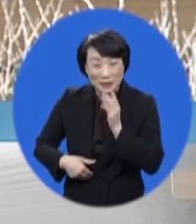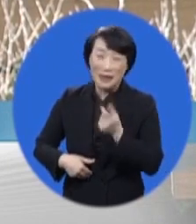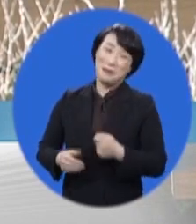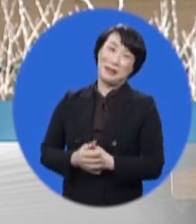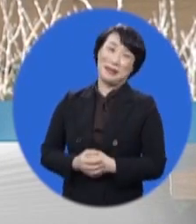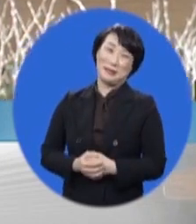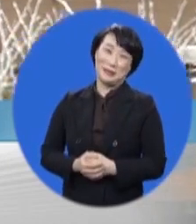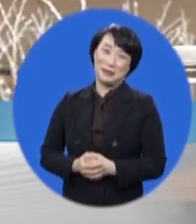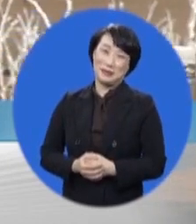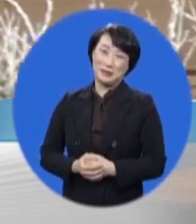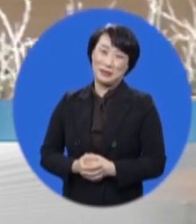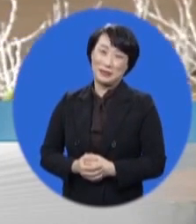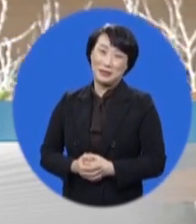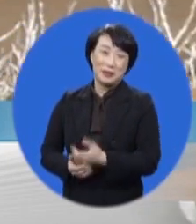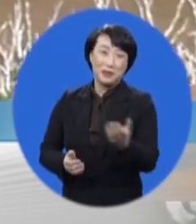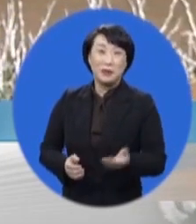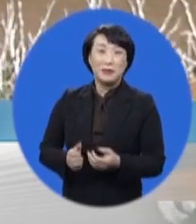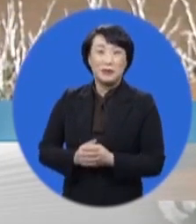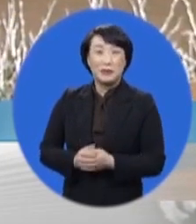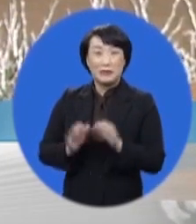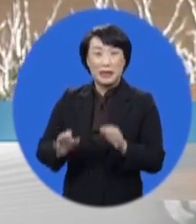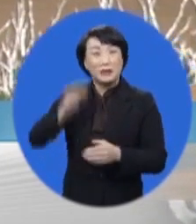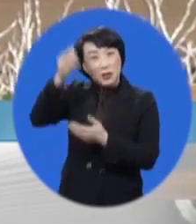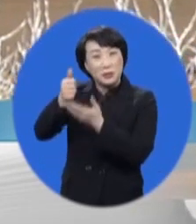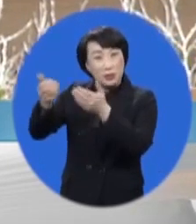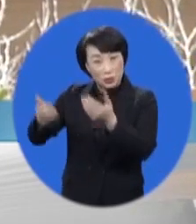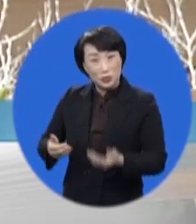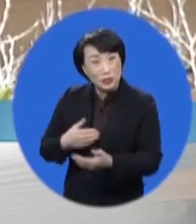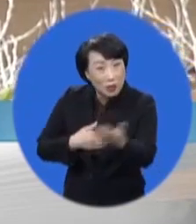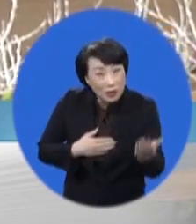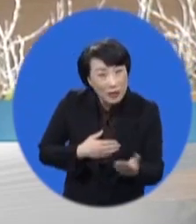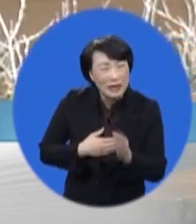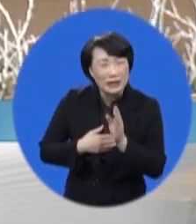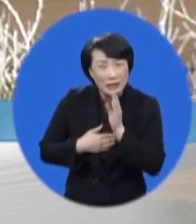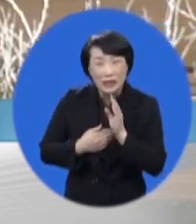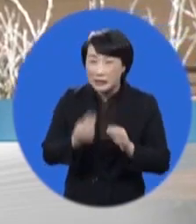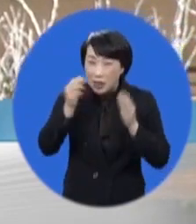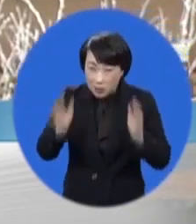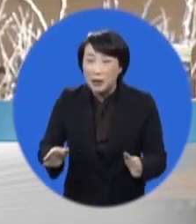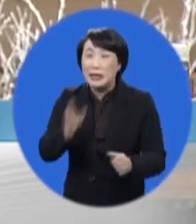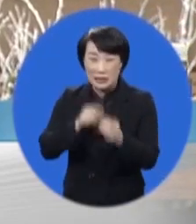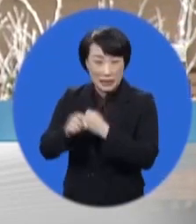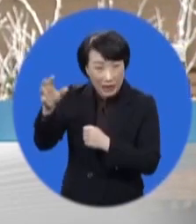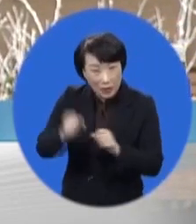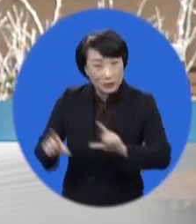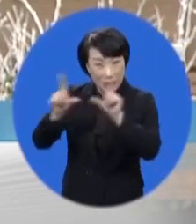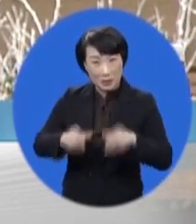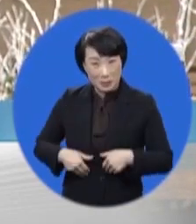분별력으로 살아. 성령이 주시는 너희가 참으로 이 땅에 사는 진리로 살아.